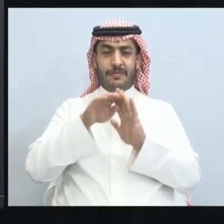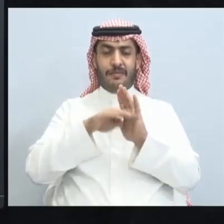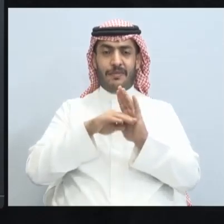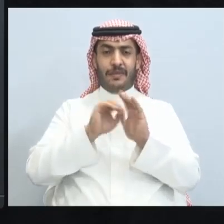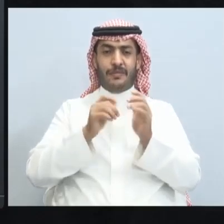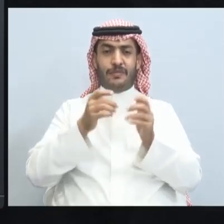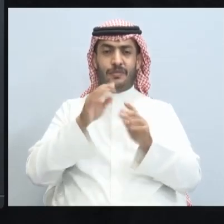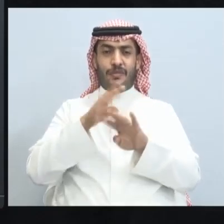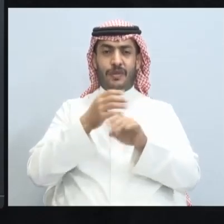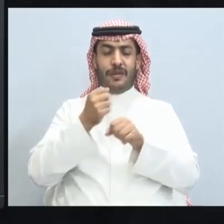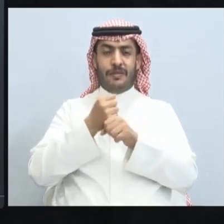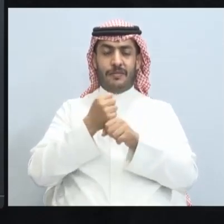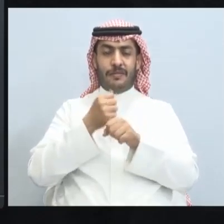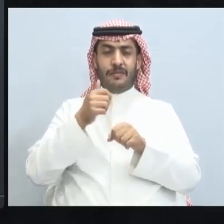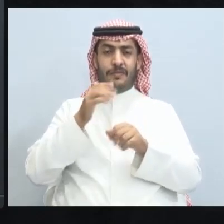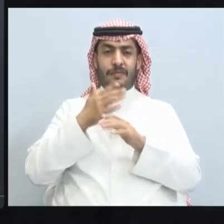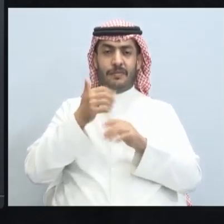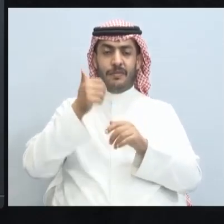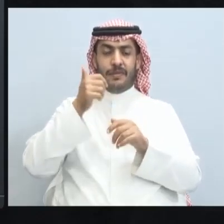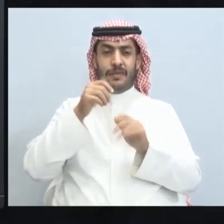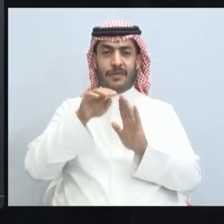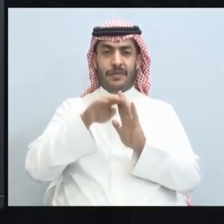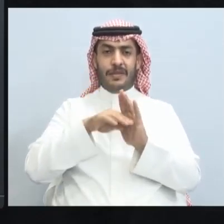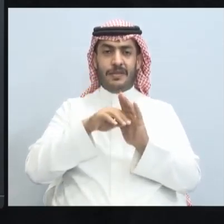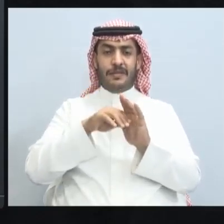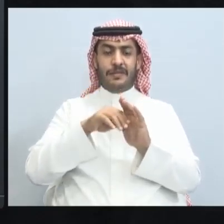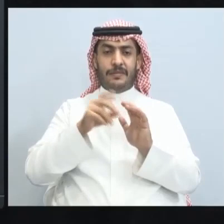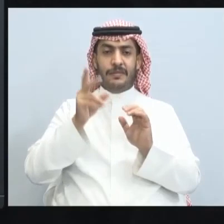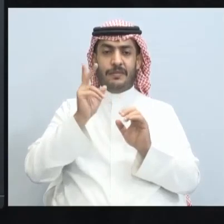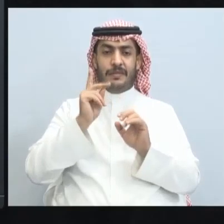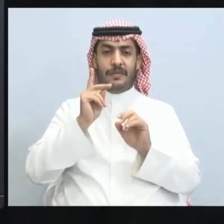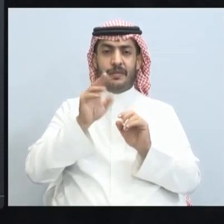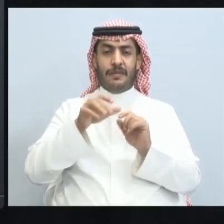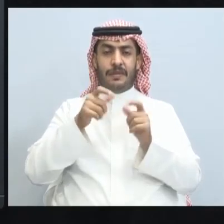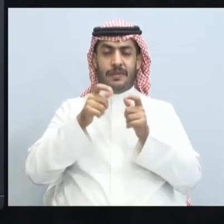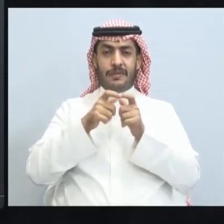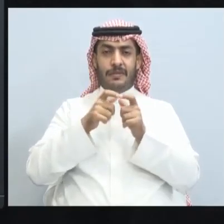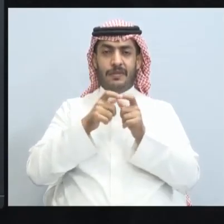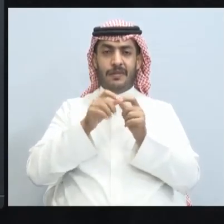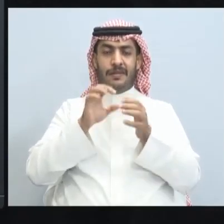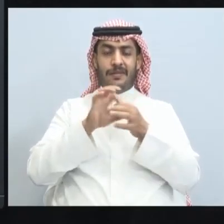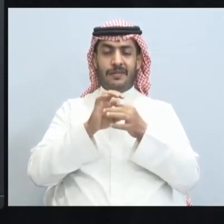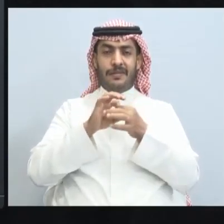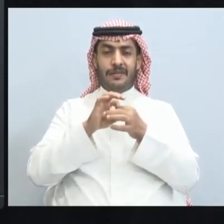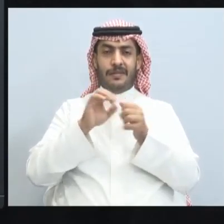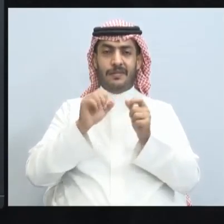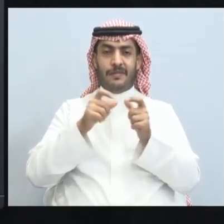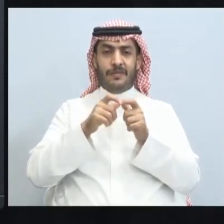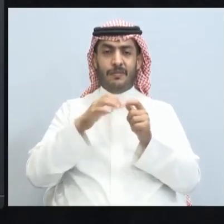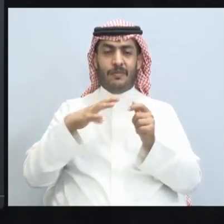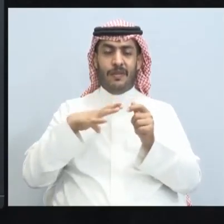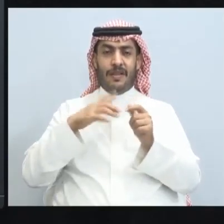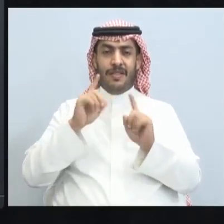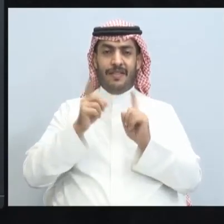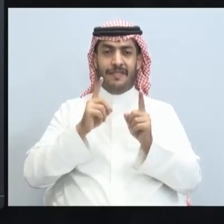او جدول اعمالها بحيث انها تتسم بطابع السريه وهنالك ايضا اجتماعات تتعلق في اجتماع المدراء